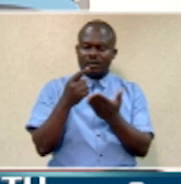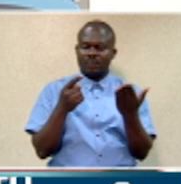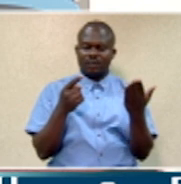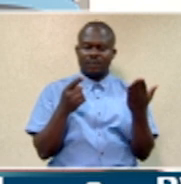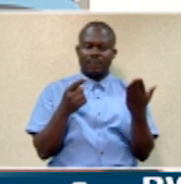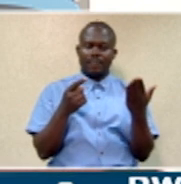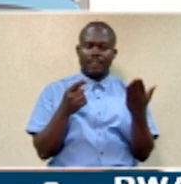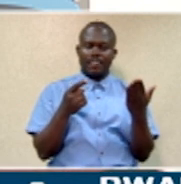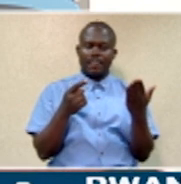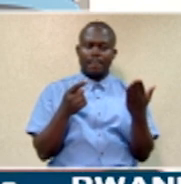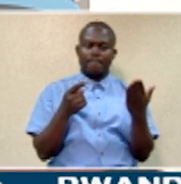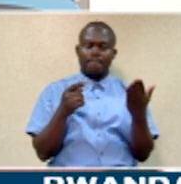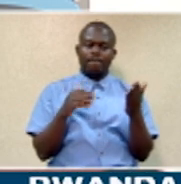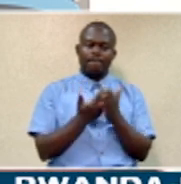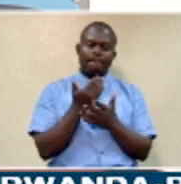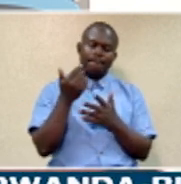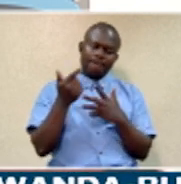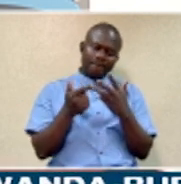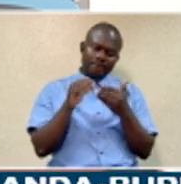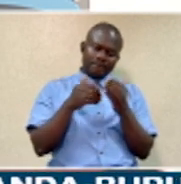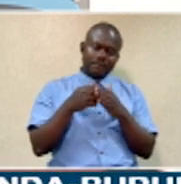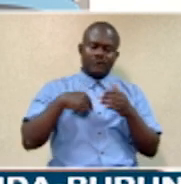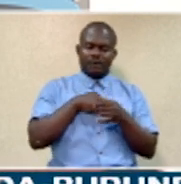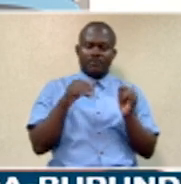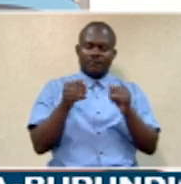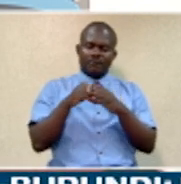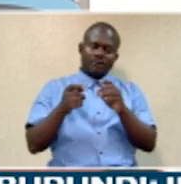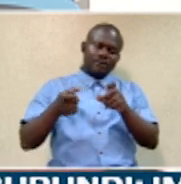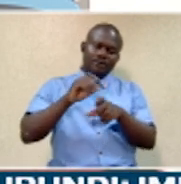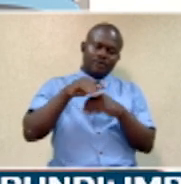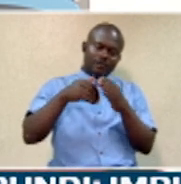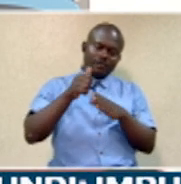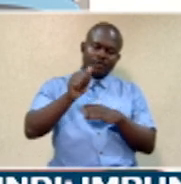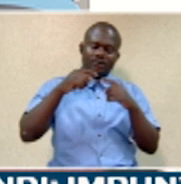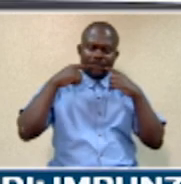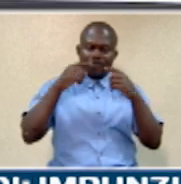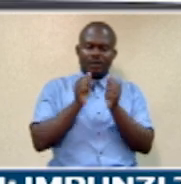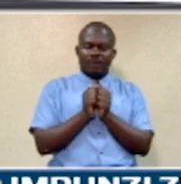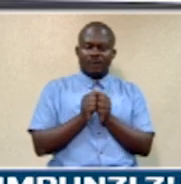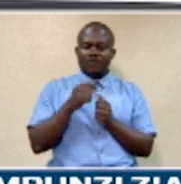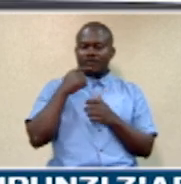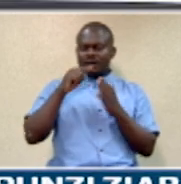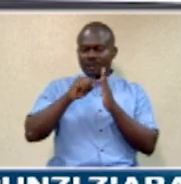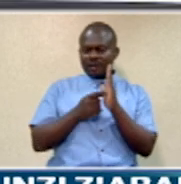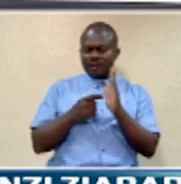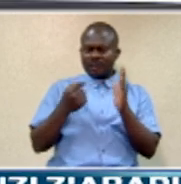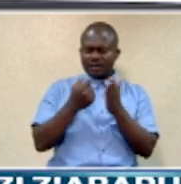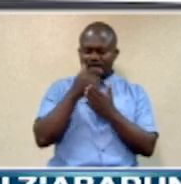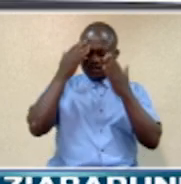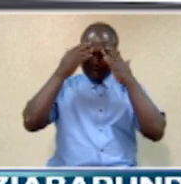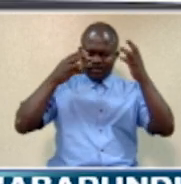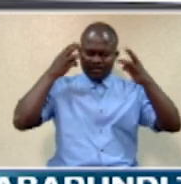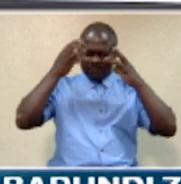cyangwa twagerageje kongeraho dukurikirayo hari ingingo isa niyateje